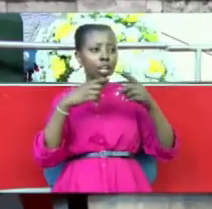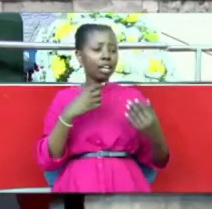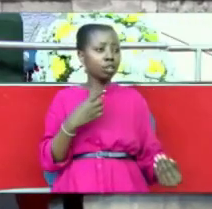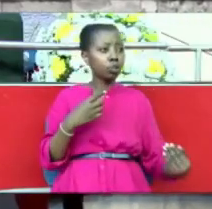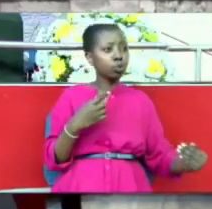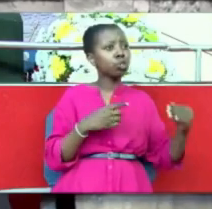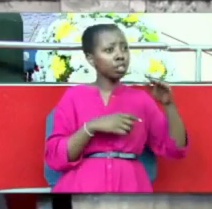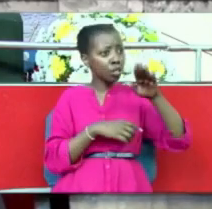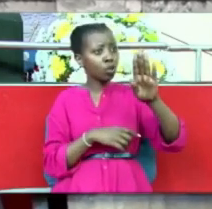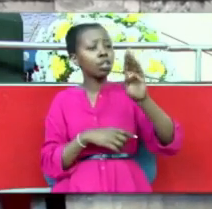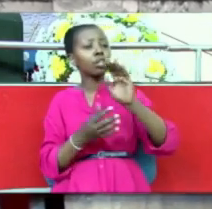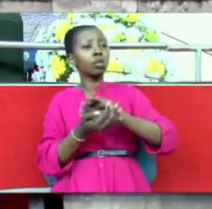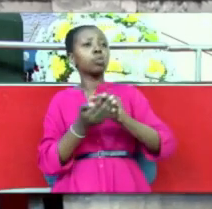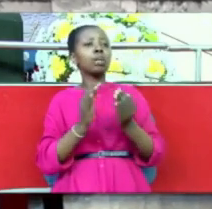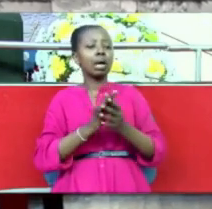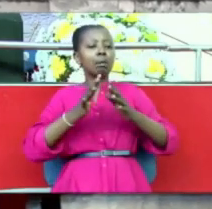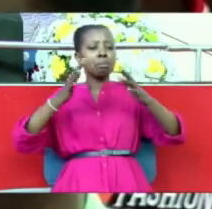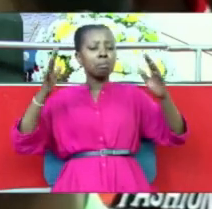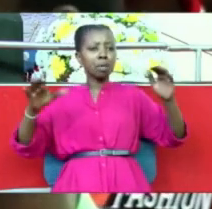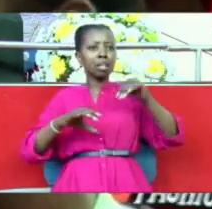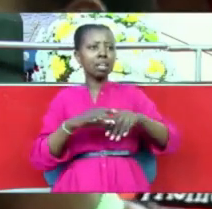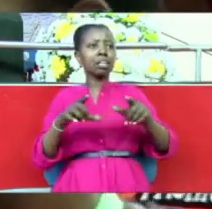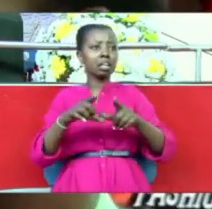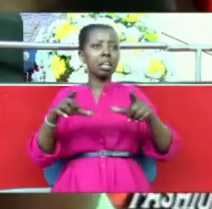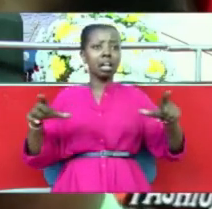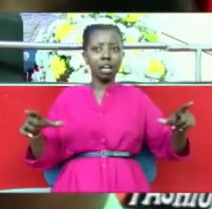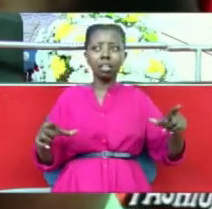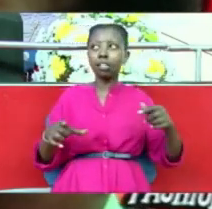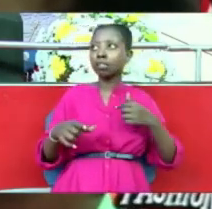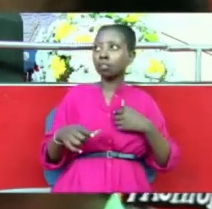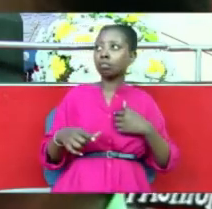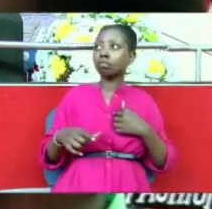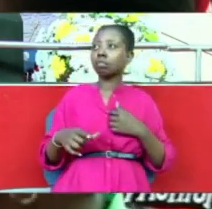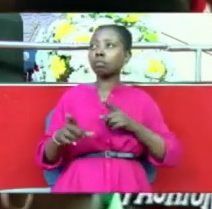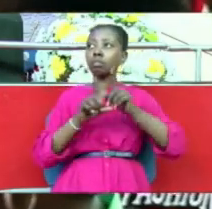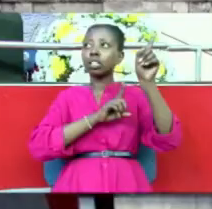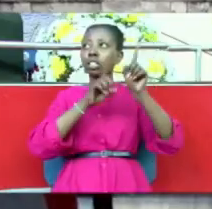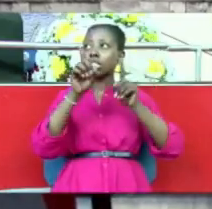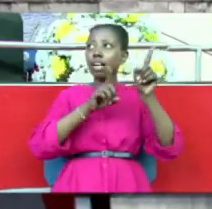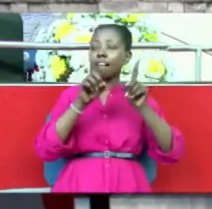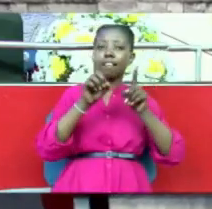say. Amen. I went to Masailand. Enda Masai.